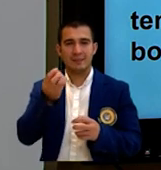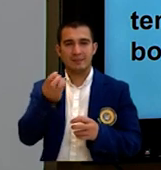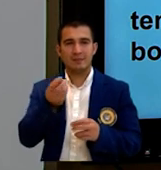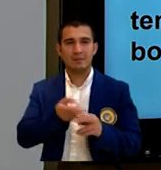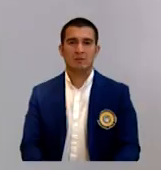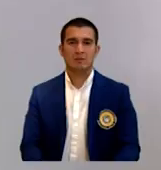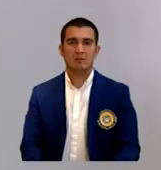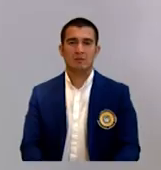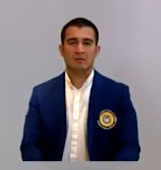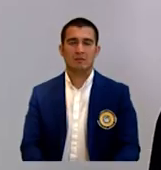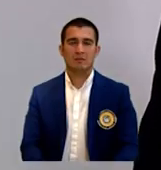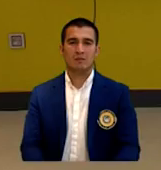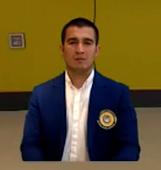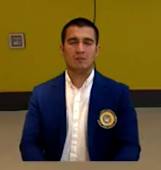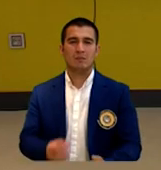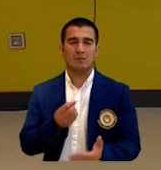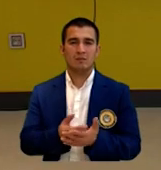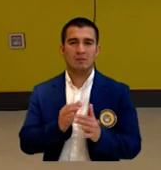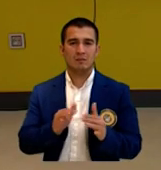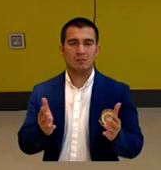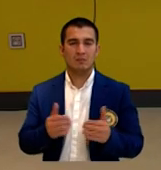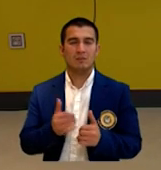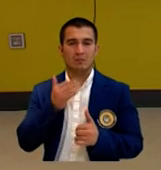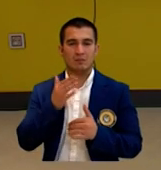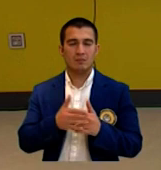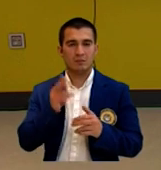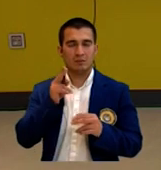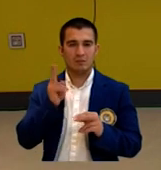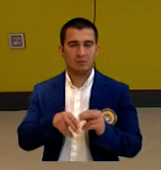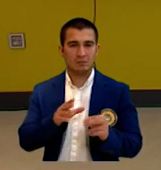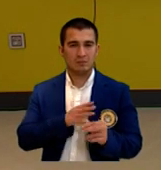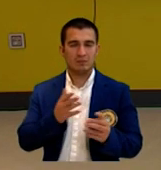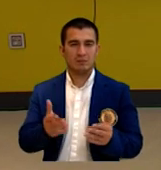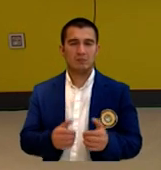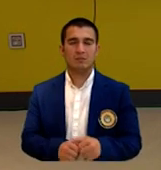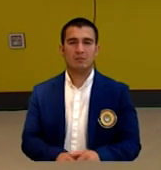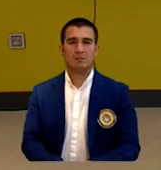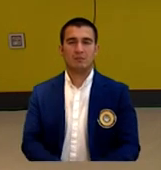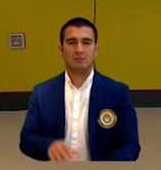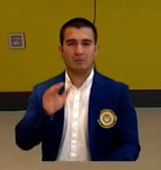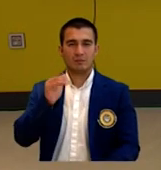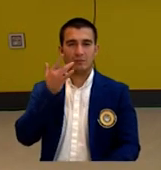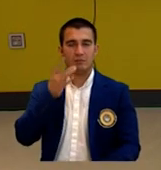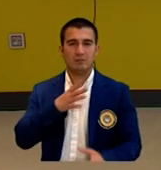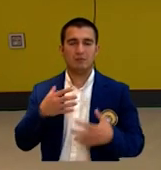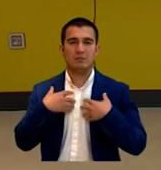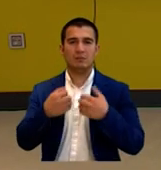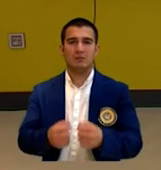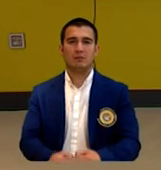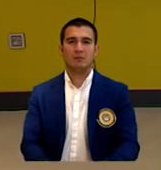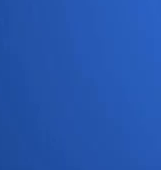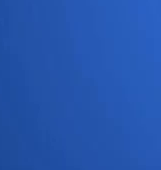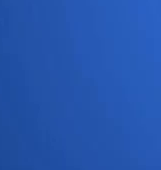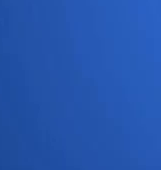hisoblang. Qadrli o'quvchilar, shuning bilan bugungi darsimiz o'z nihoyasiga yetdi. Xayr, salomat bo'ling.